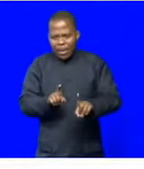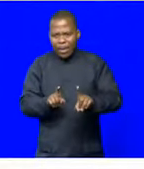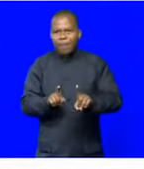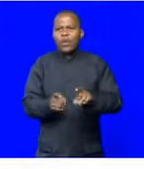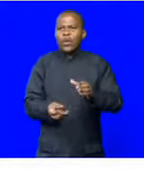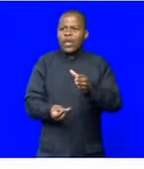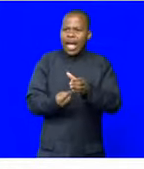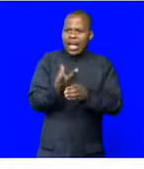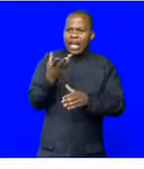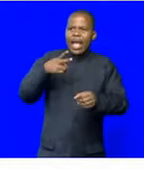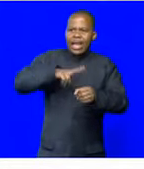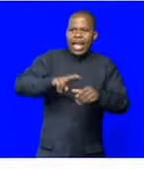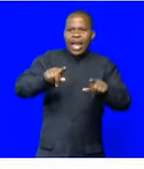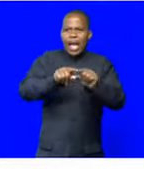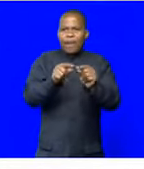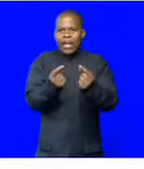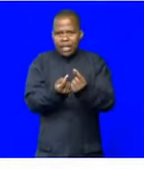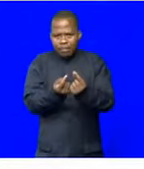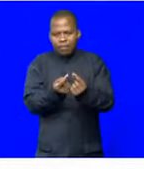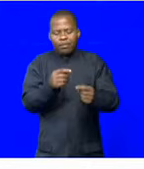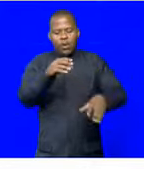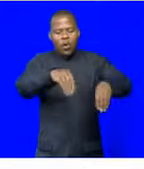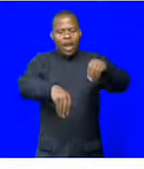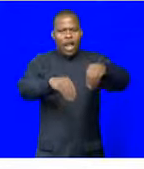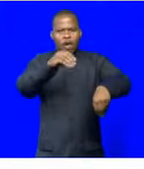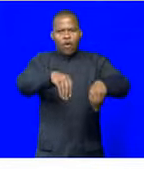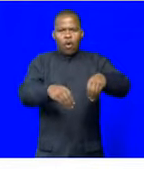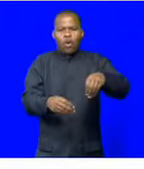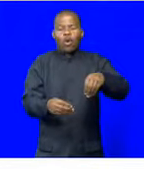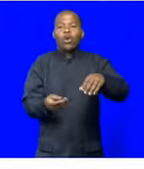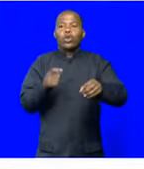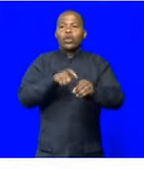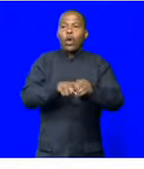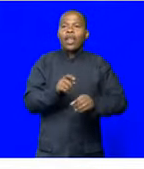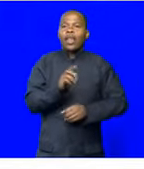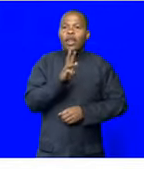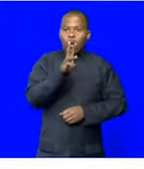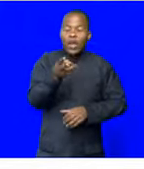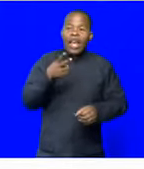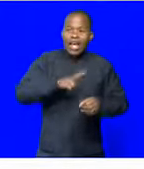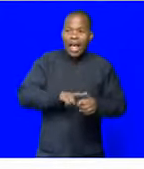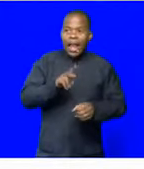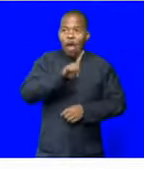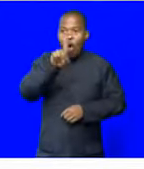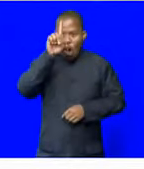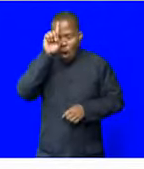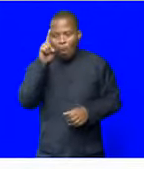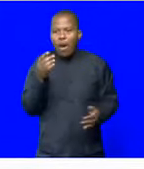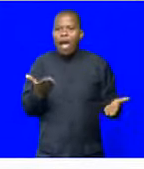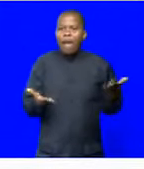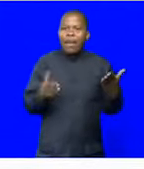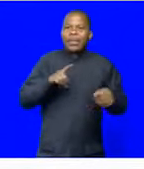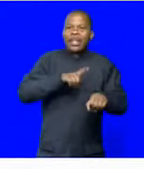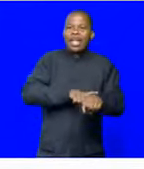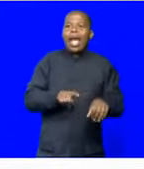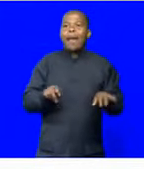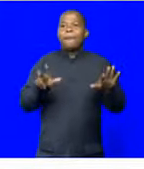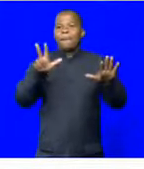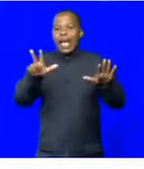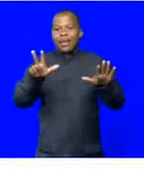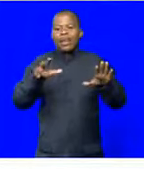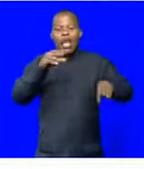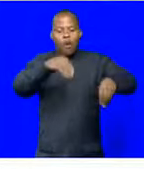nje lucelwe phasi emacembu aphindze ayakhetha kabusha sithemba ukuthi kutawushaya mhlambe insimbi